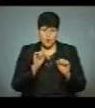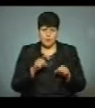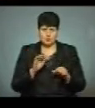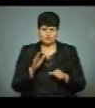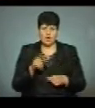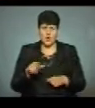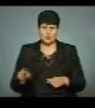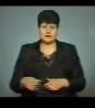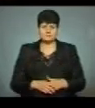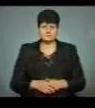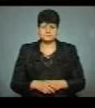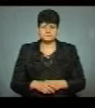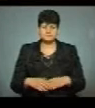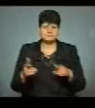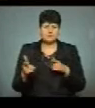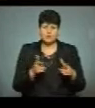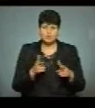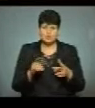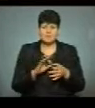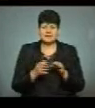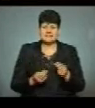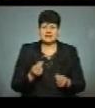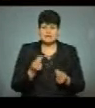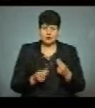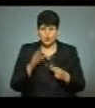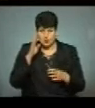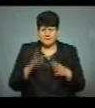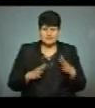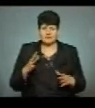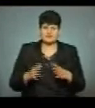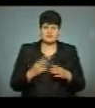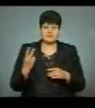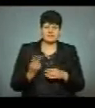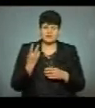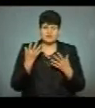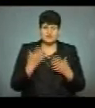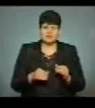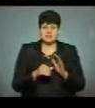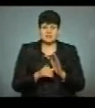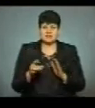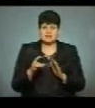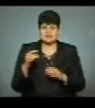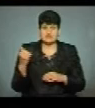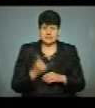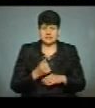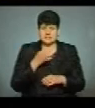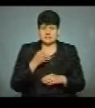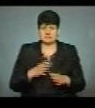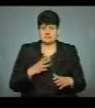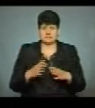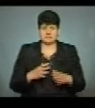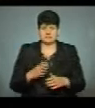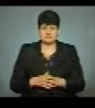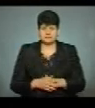люди. Готуючись до Олімпійських ігор, хлопець тренувався двічі на день, 6 разів за тиждень, розповів його тренер